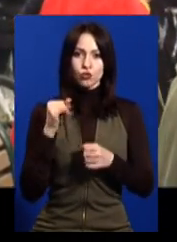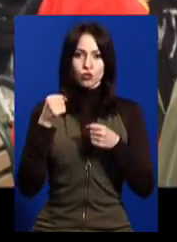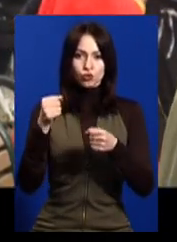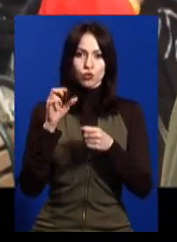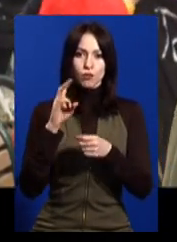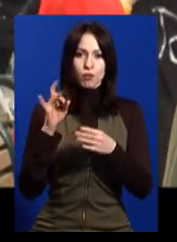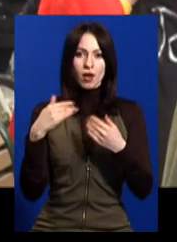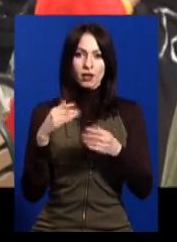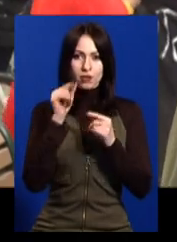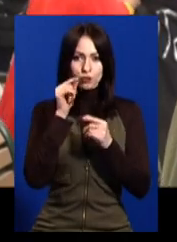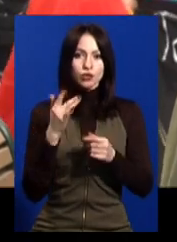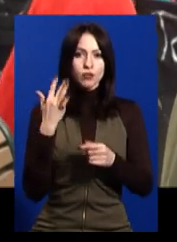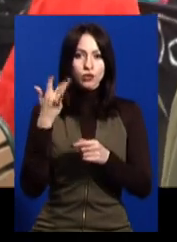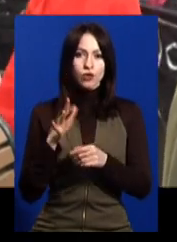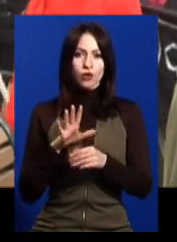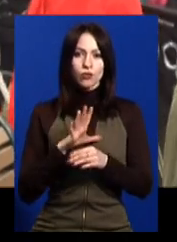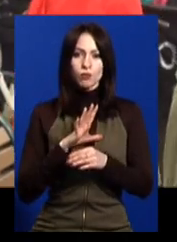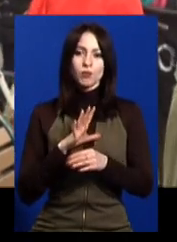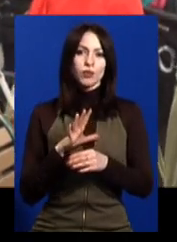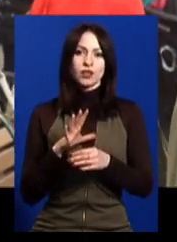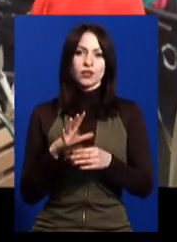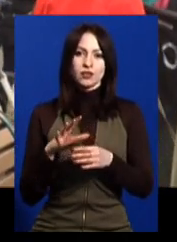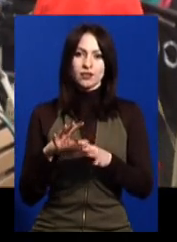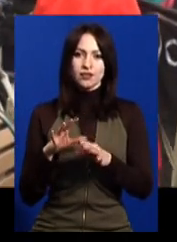лозунгом. Чоловіки мріють бути приборканими.